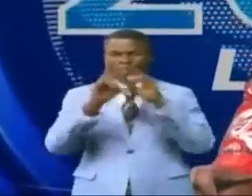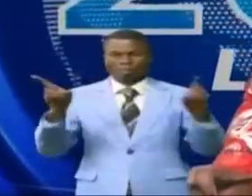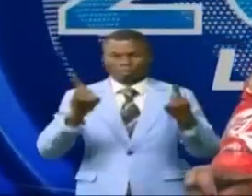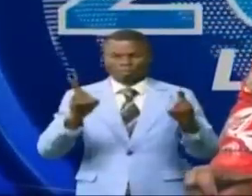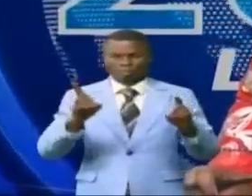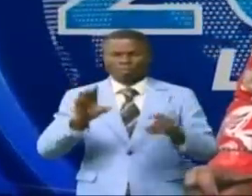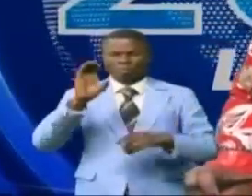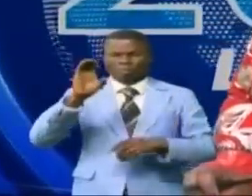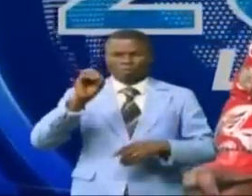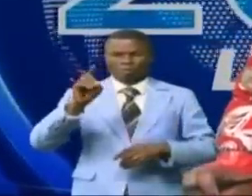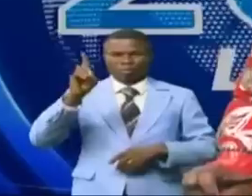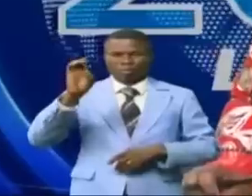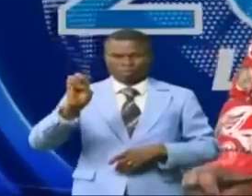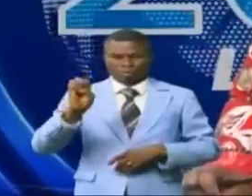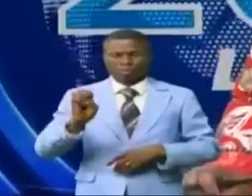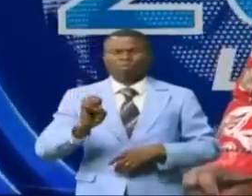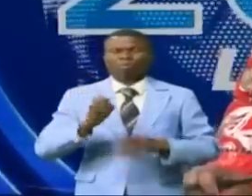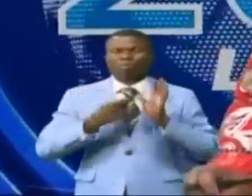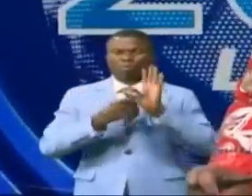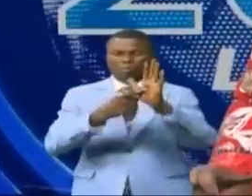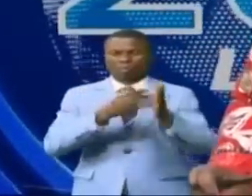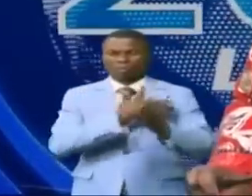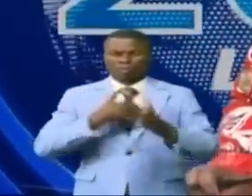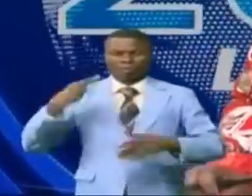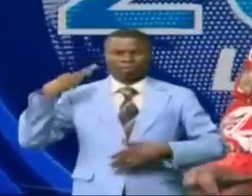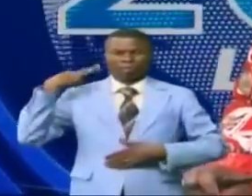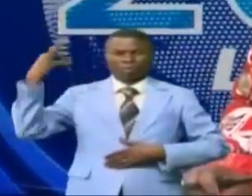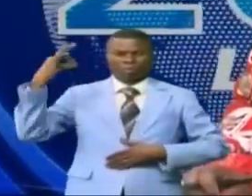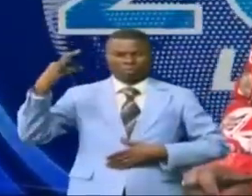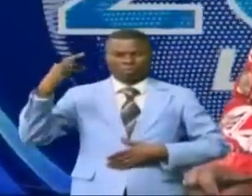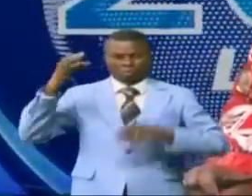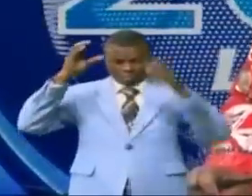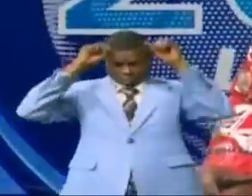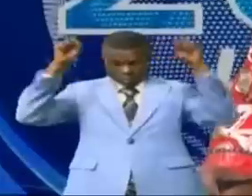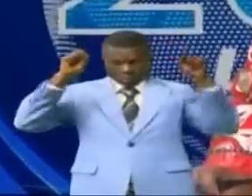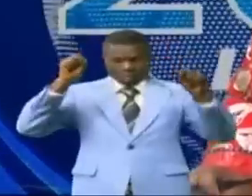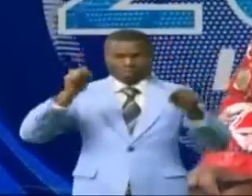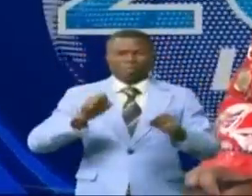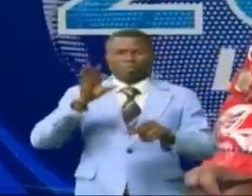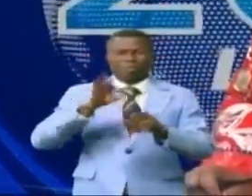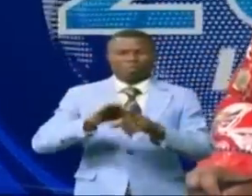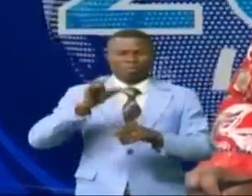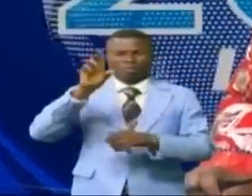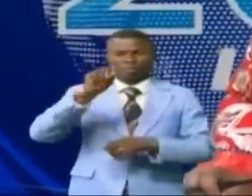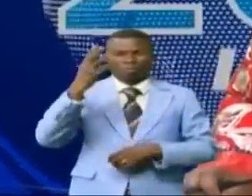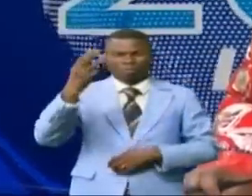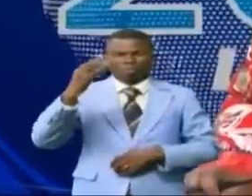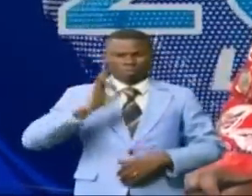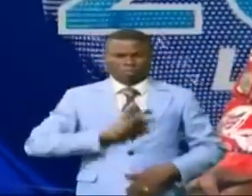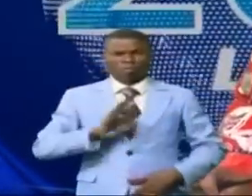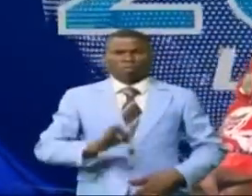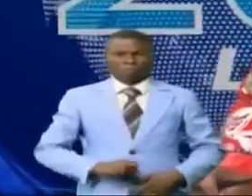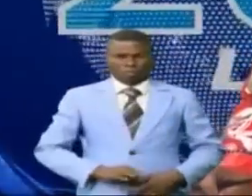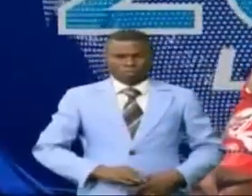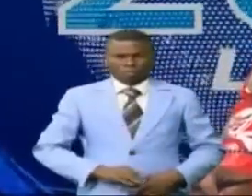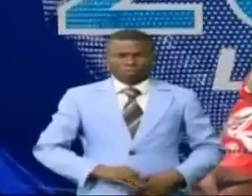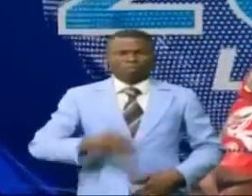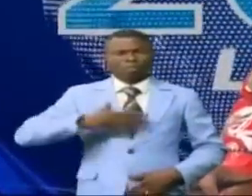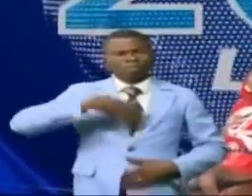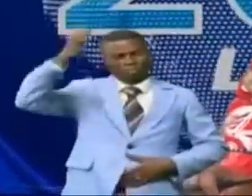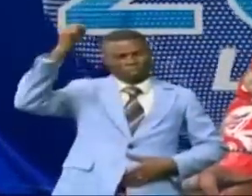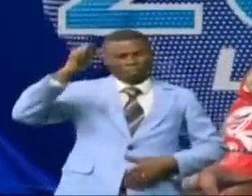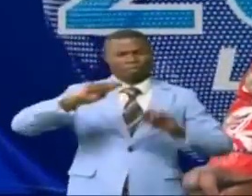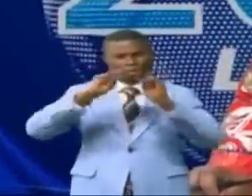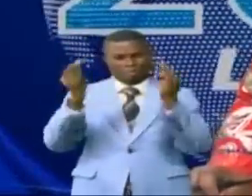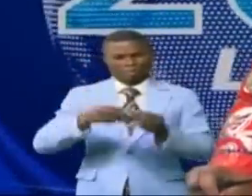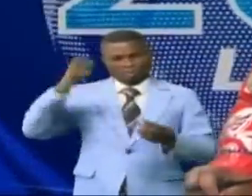a officiellement révélé le nom de son candidat à la présidentielle de 2023. Félix-Antoine Tshisekedi Tshilombo est le champion de cette